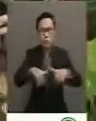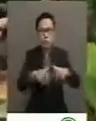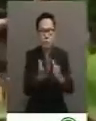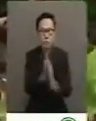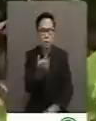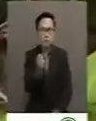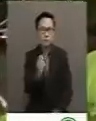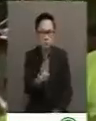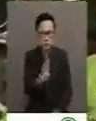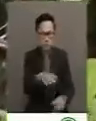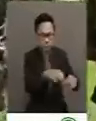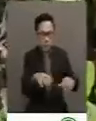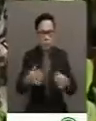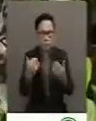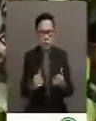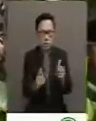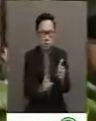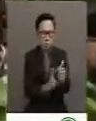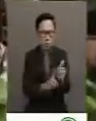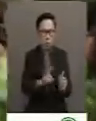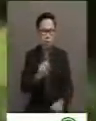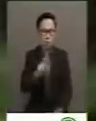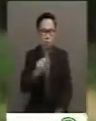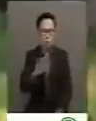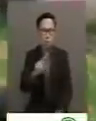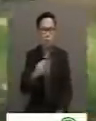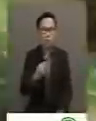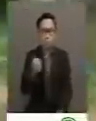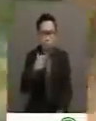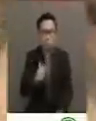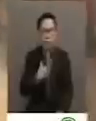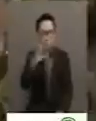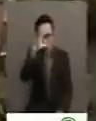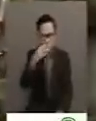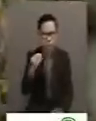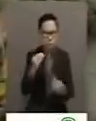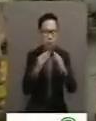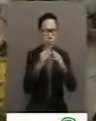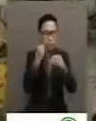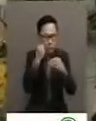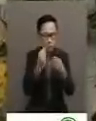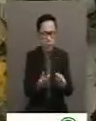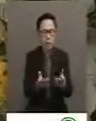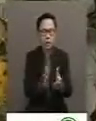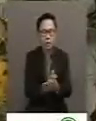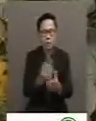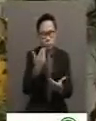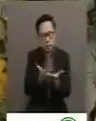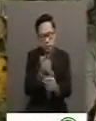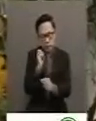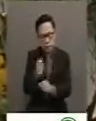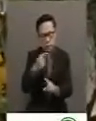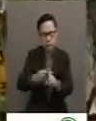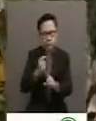ผู้ที่ได้รับผลกระทบอย่างดีมาโดยตลอดเริ่มจากจัดหาที่พักอาศัยให้ดูแลค่าอาหารการดำรงชีวิตต่างๆ